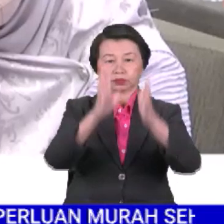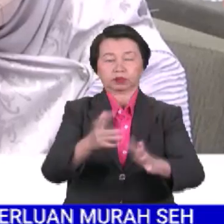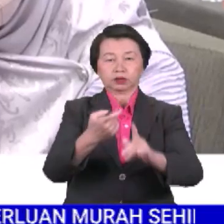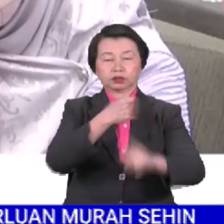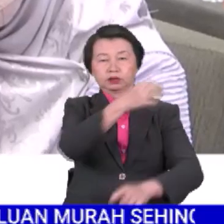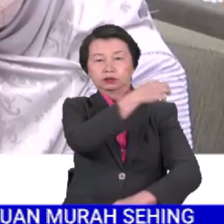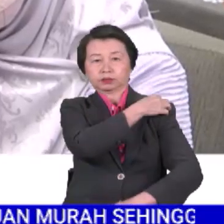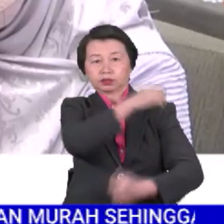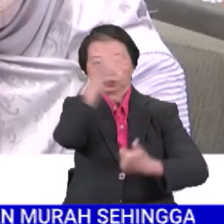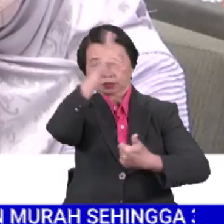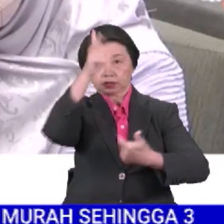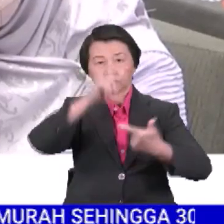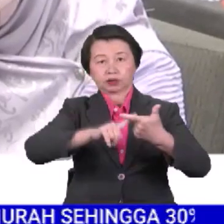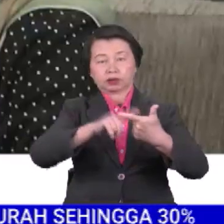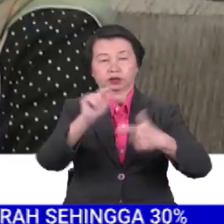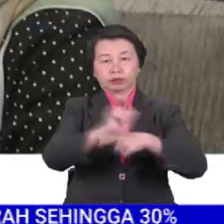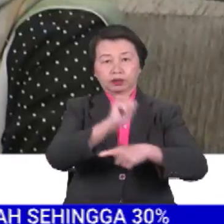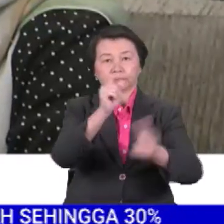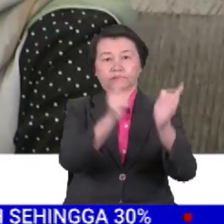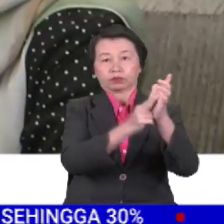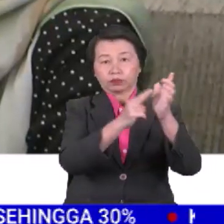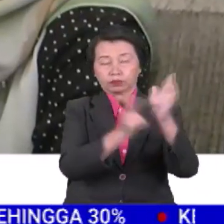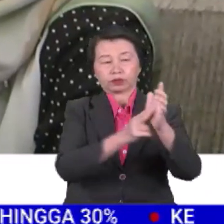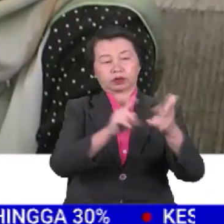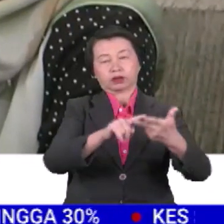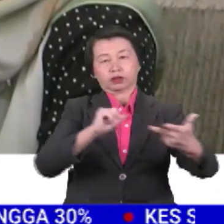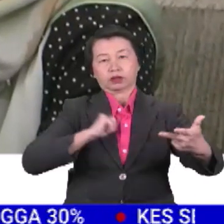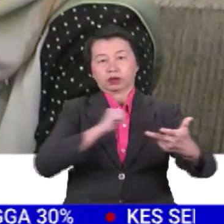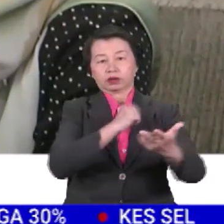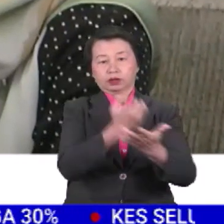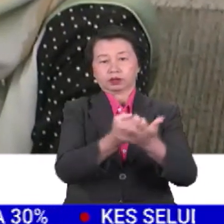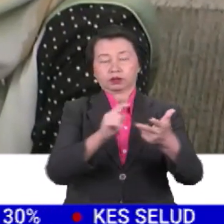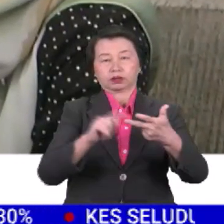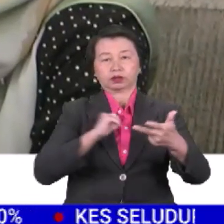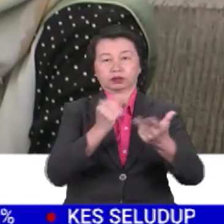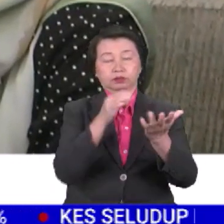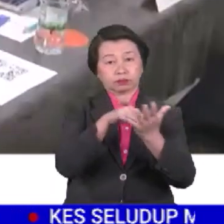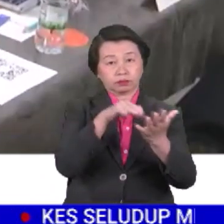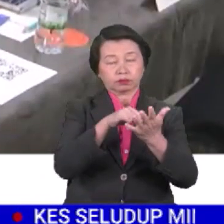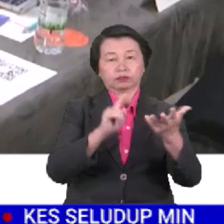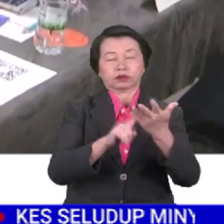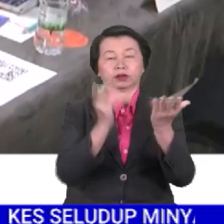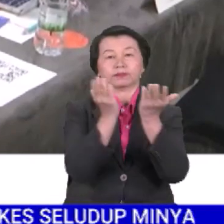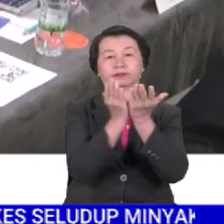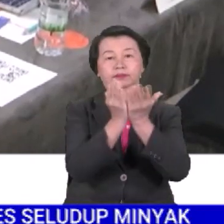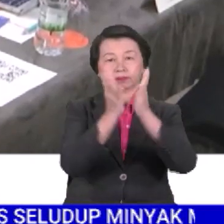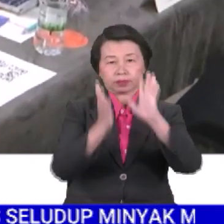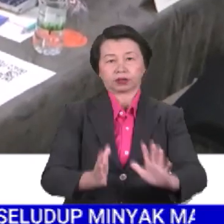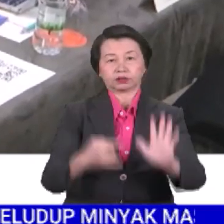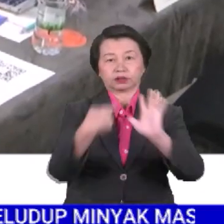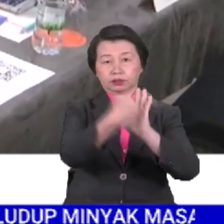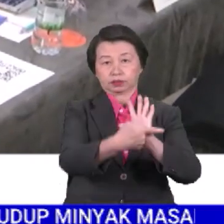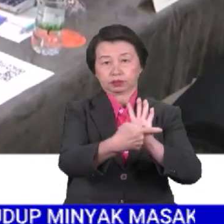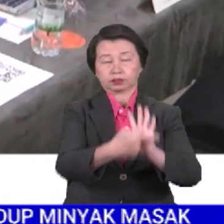pada pegawai kerajaan pengamal undang-undang Ali ekonomi dan para pelajar